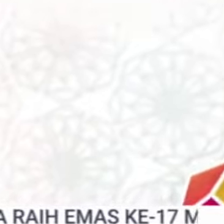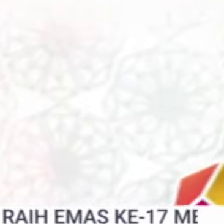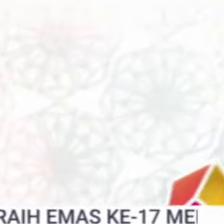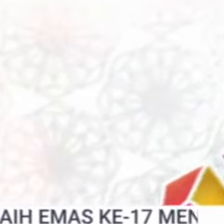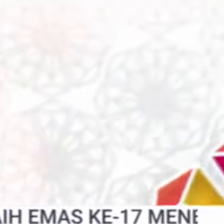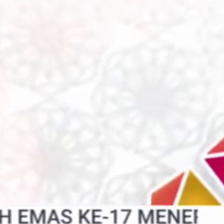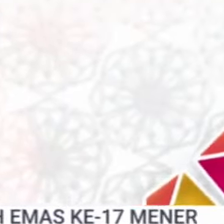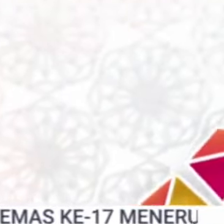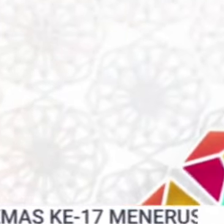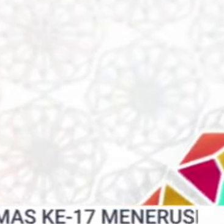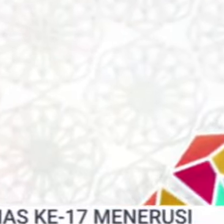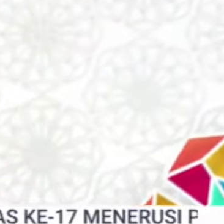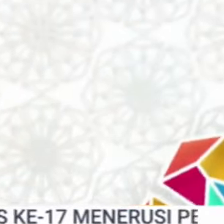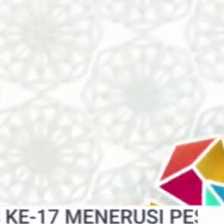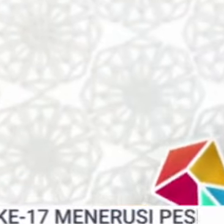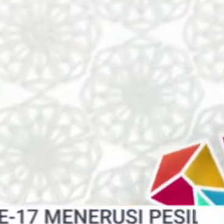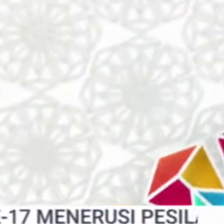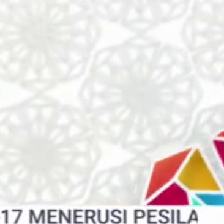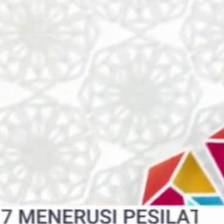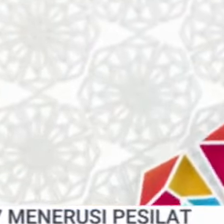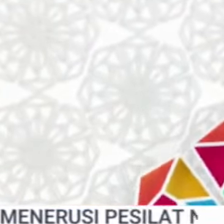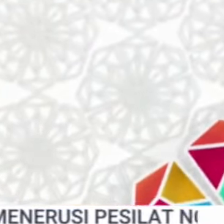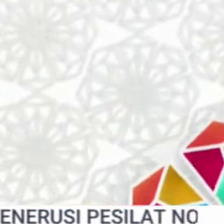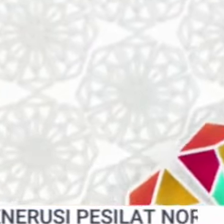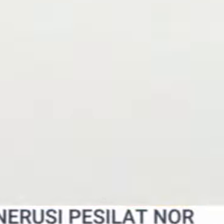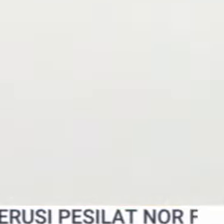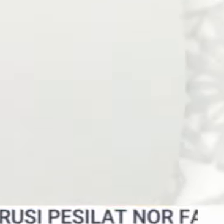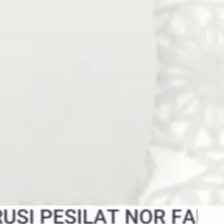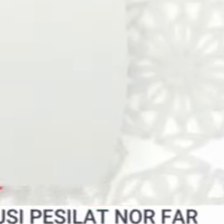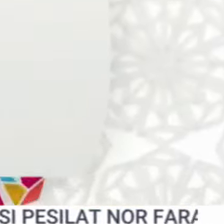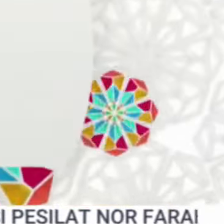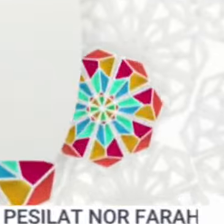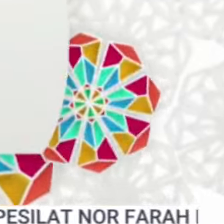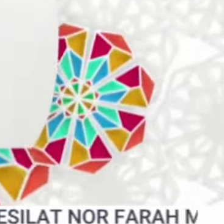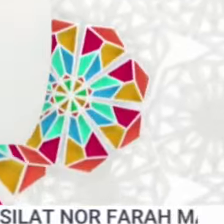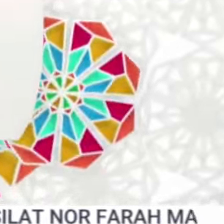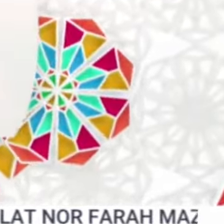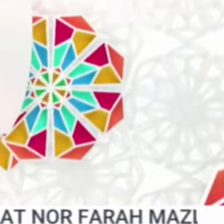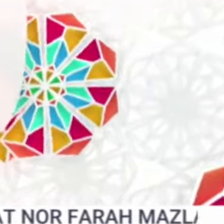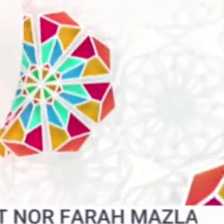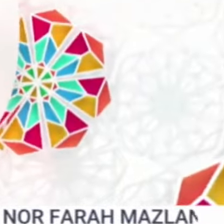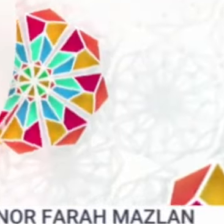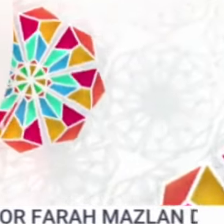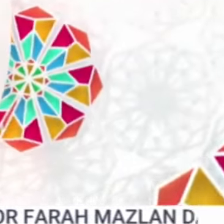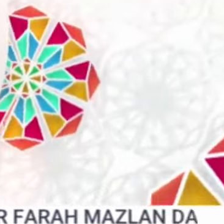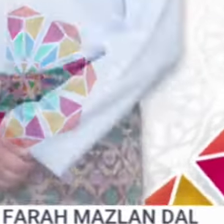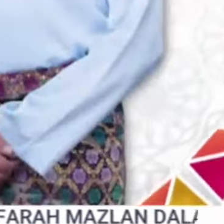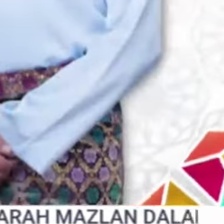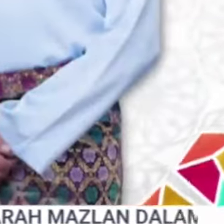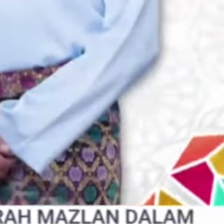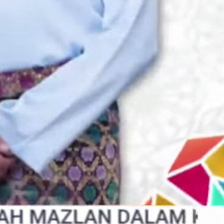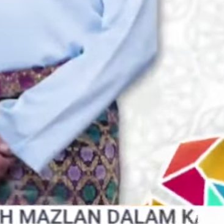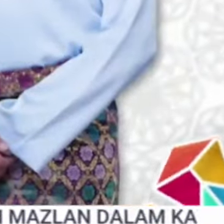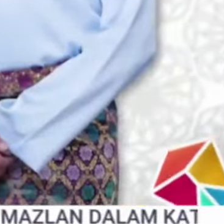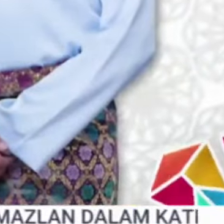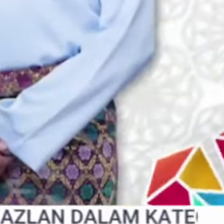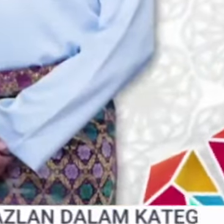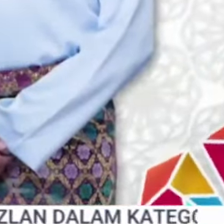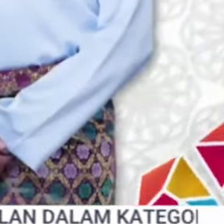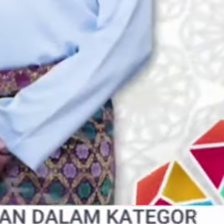Jalinkan uhuah, raikan kesatuan di Syawal yang mulia. Marilah beramai-ramai memeriahkan Rumah Terbuka Malaysia